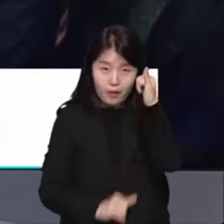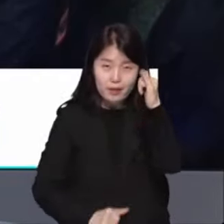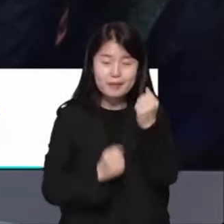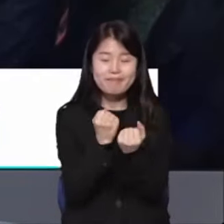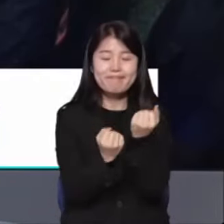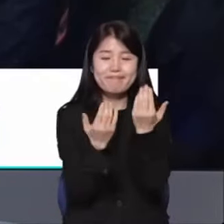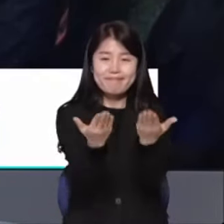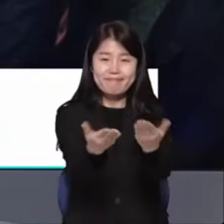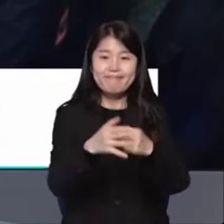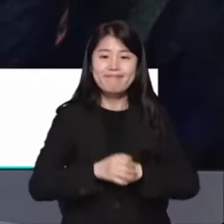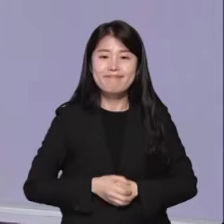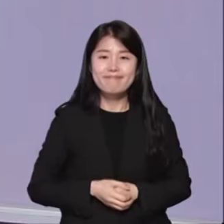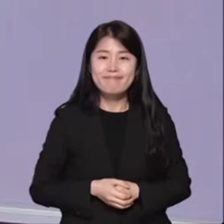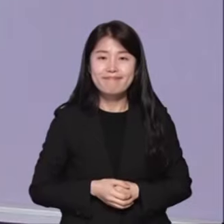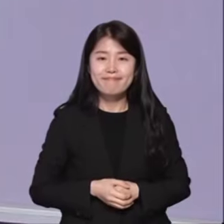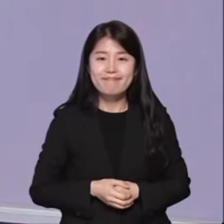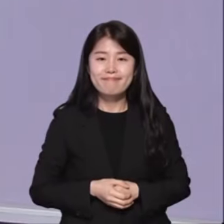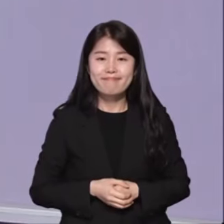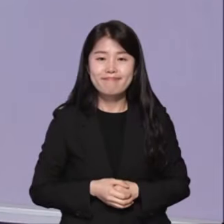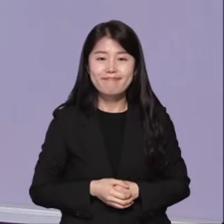정리해드립니다.